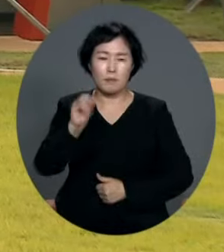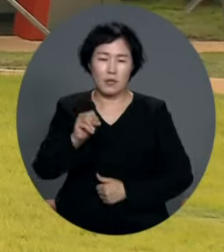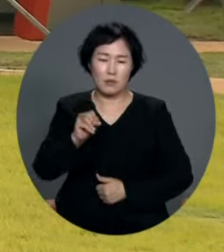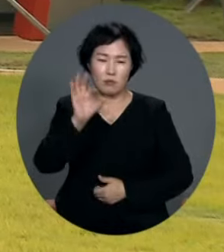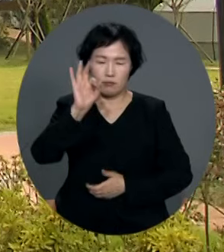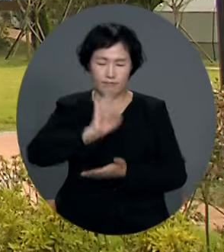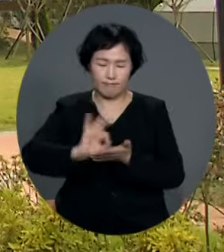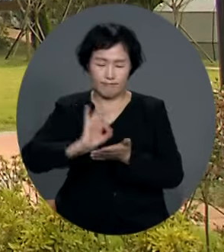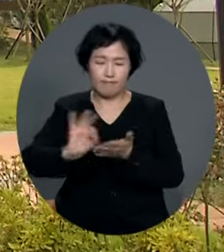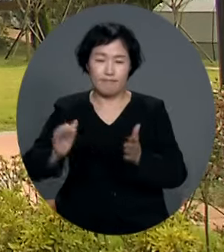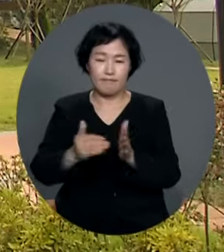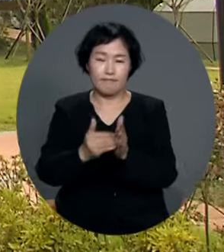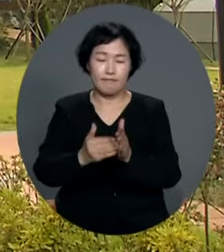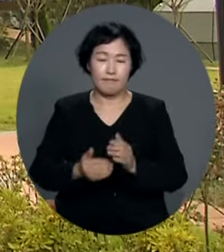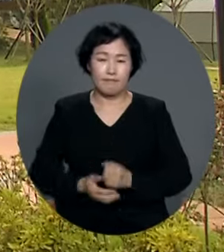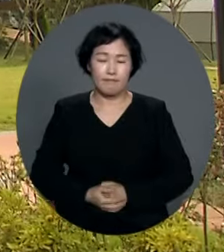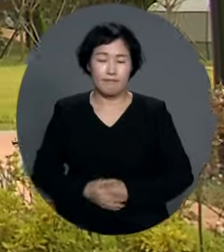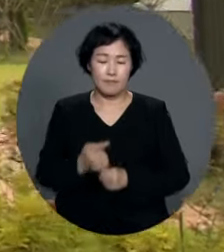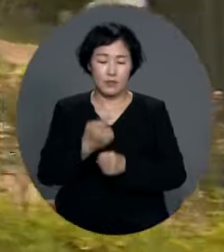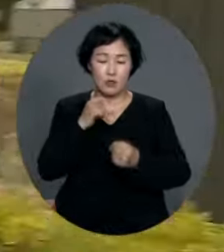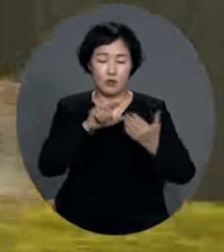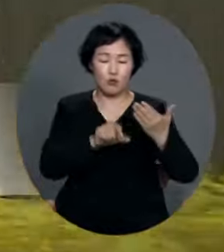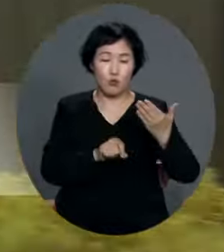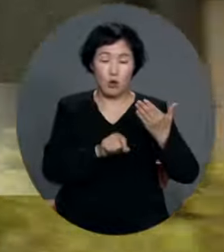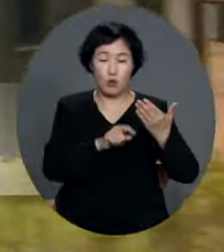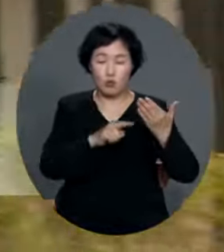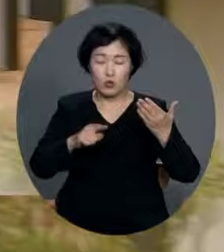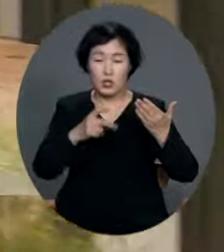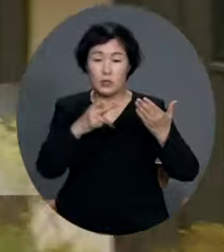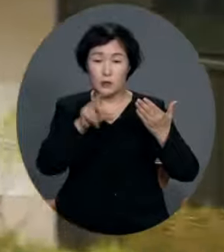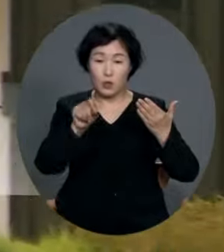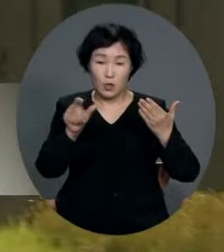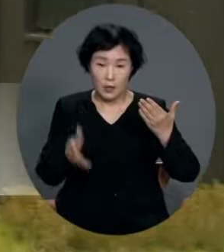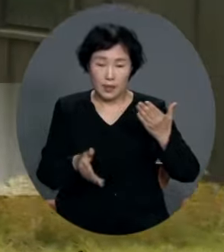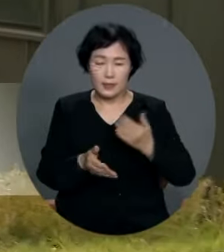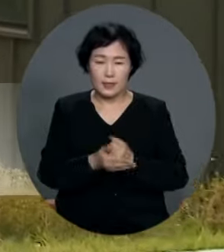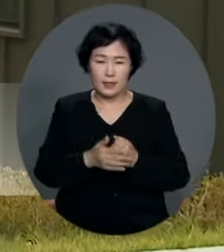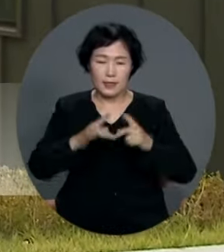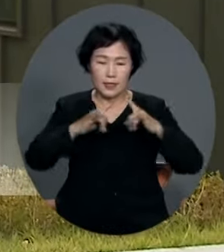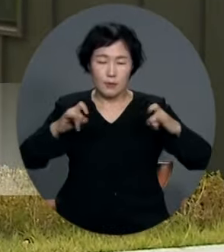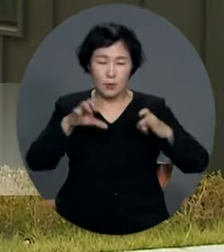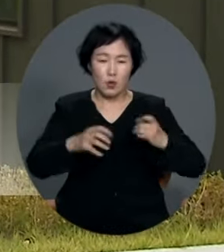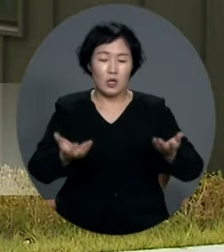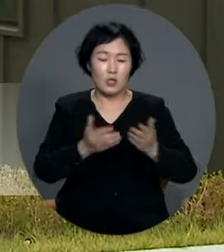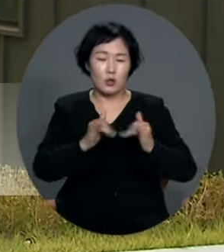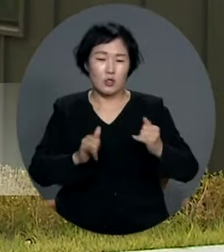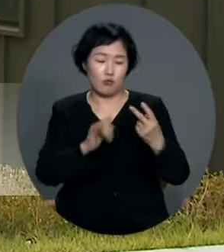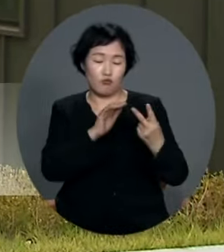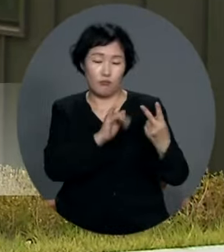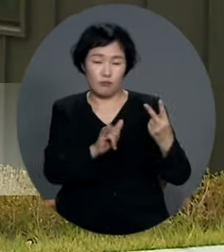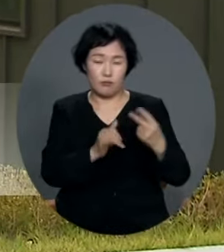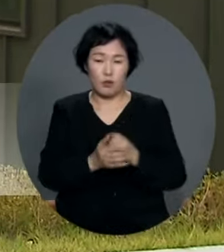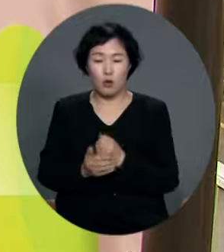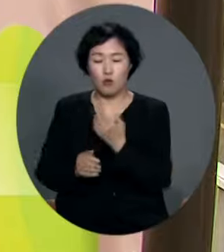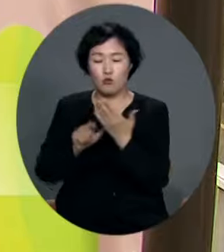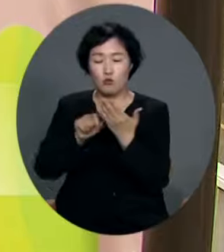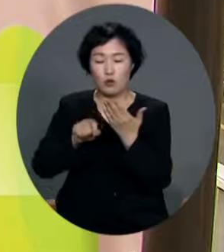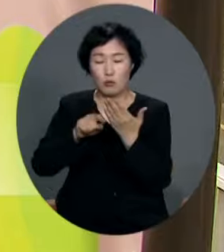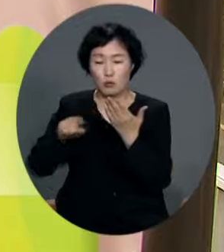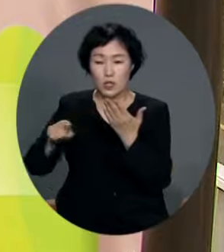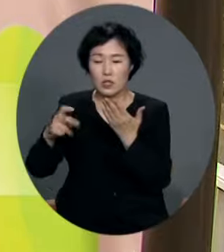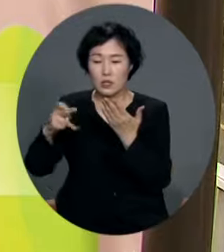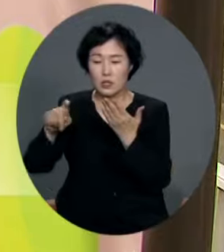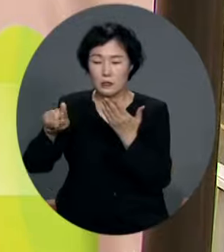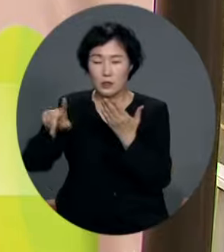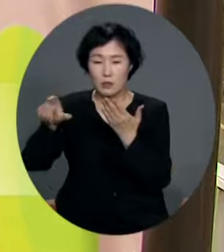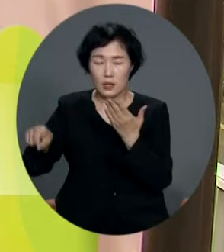넘습니다. 지난해 9월부터 12월까지 캠핑장에 기간제 근로자 2명, 9월부터